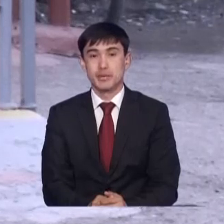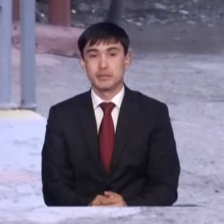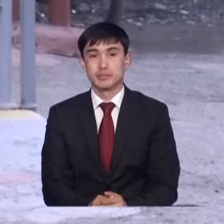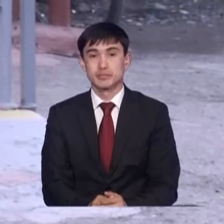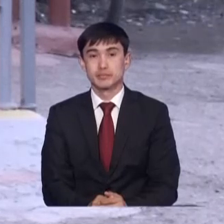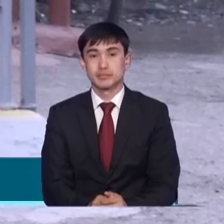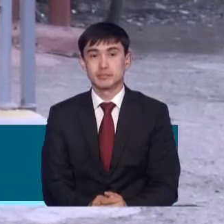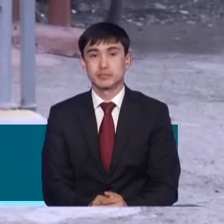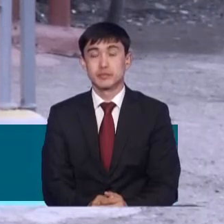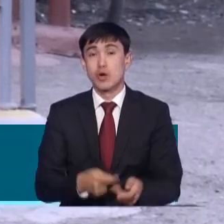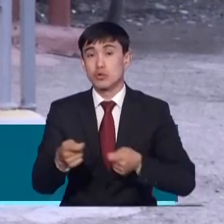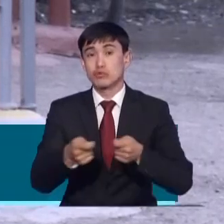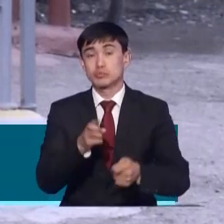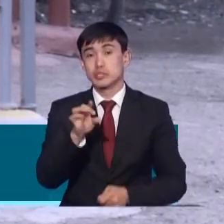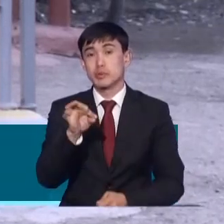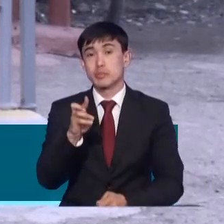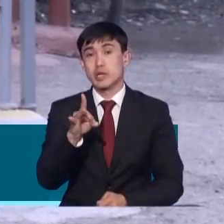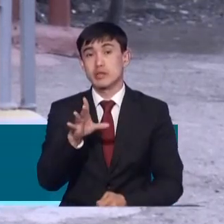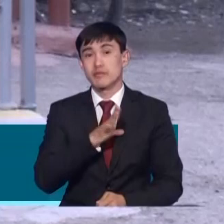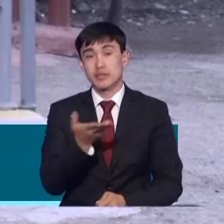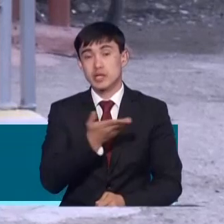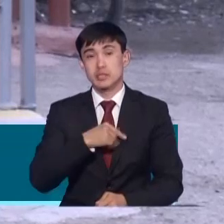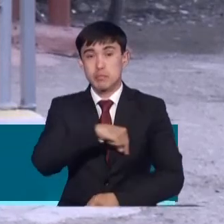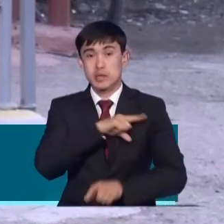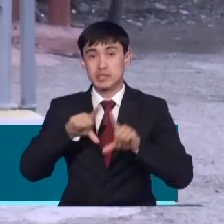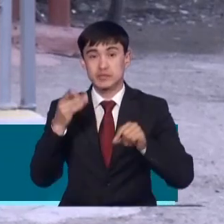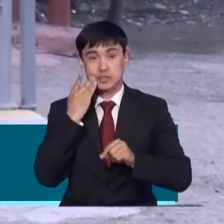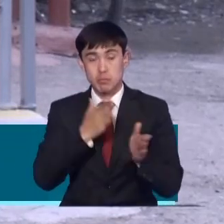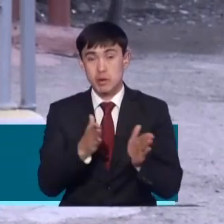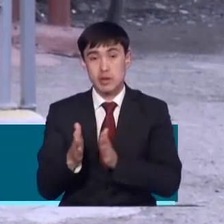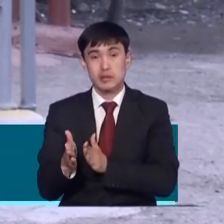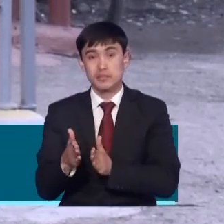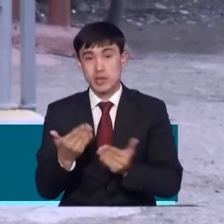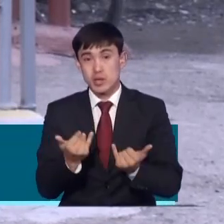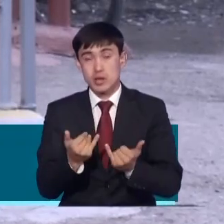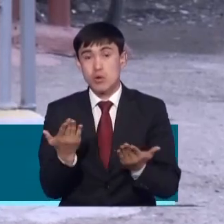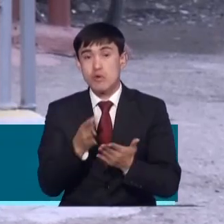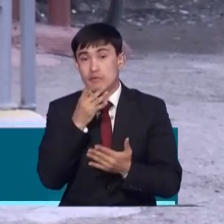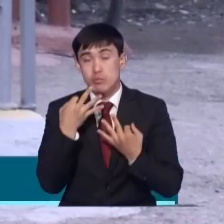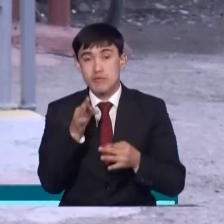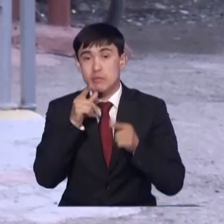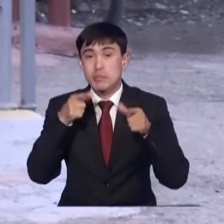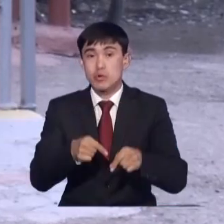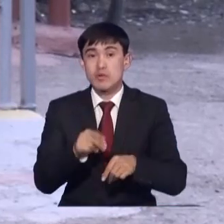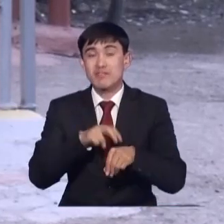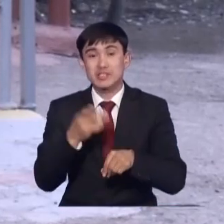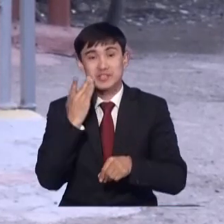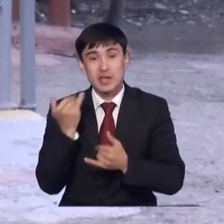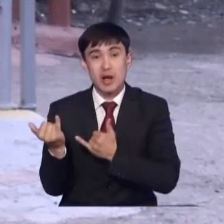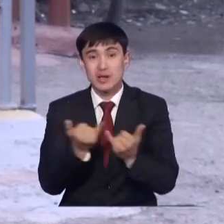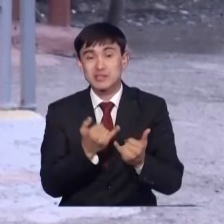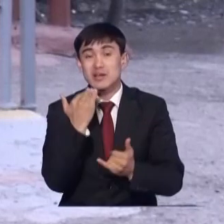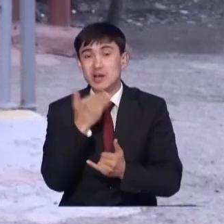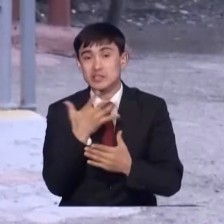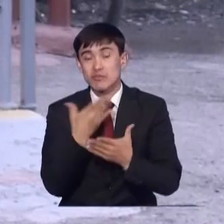обязанностями под руководством в нашей больни все порядок исп врем мы не пришли врачи всегда оказывают